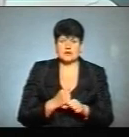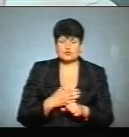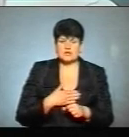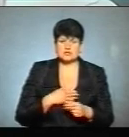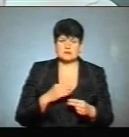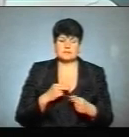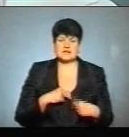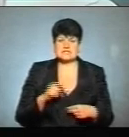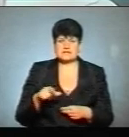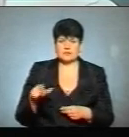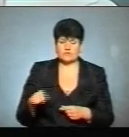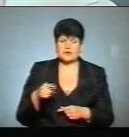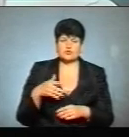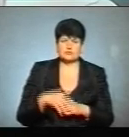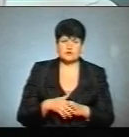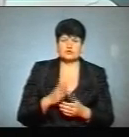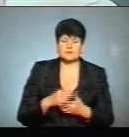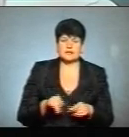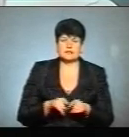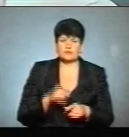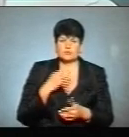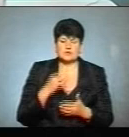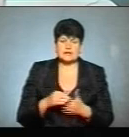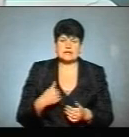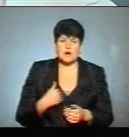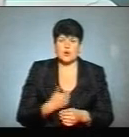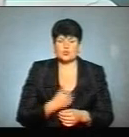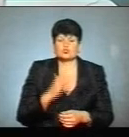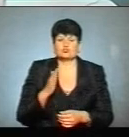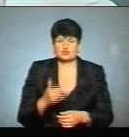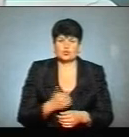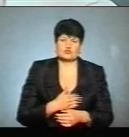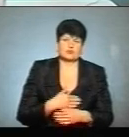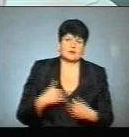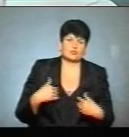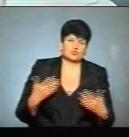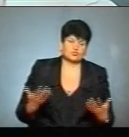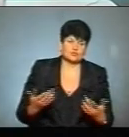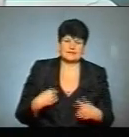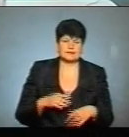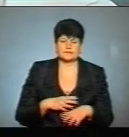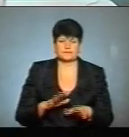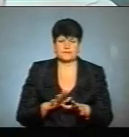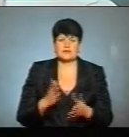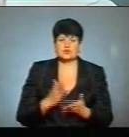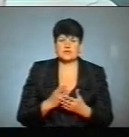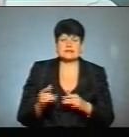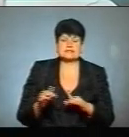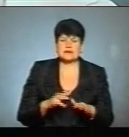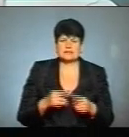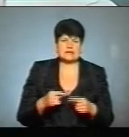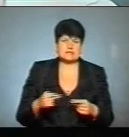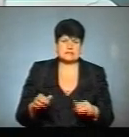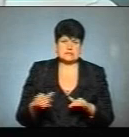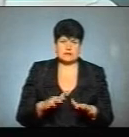працівником, вона розуміє, що вона несе також відповідальність, що я хочу – буду, хочу – не буду, так не буде. Тобто, якщо є певні заходи, різні